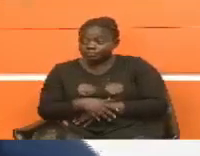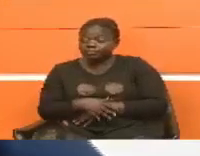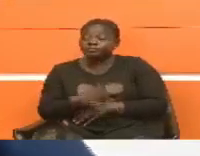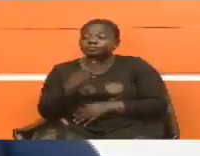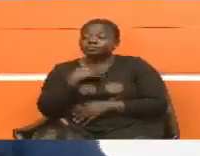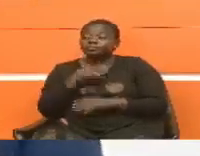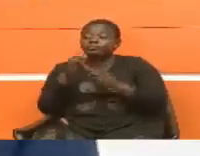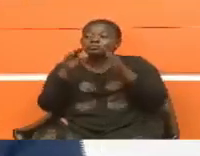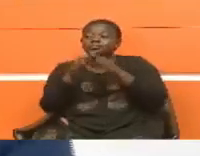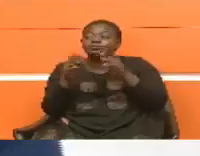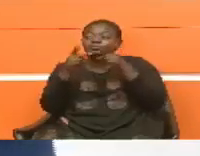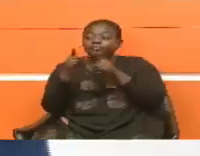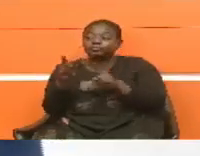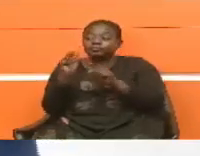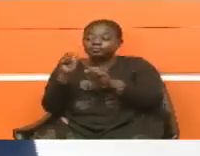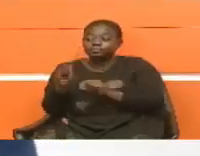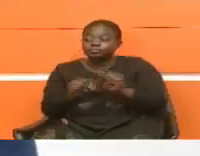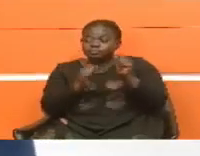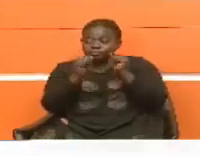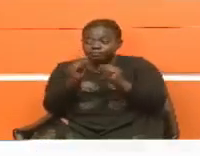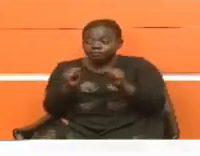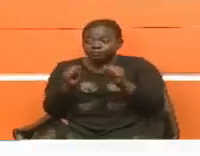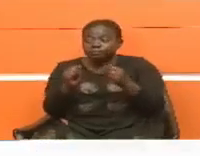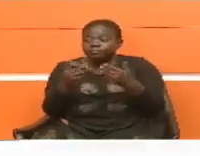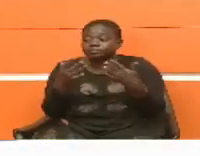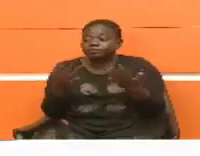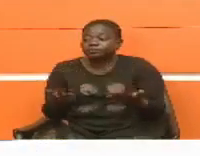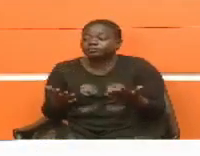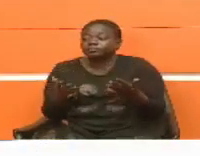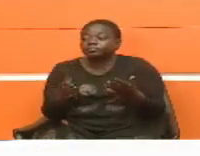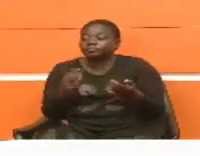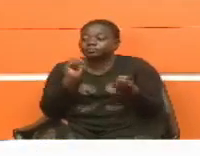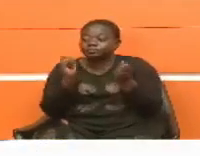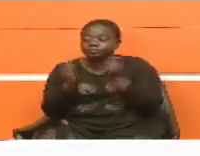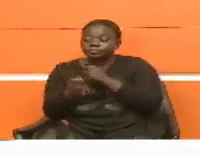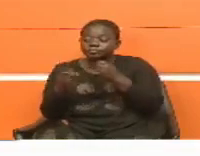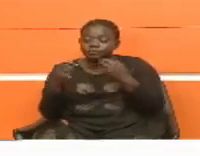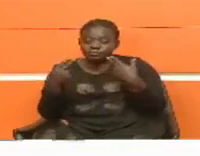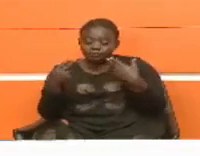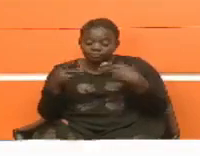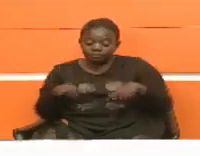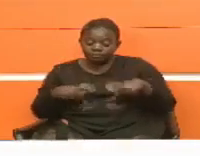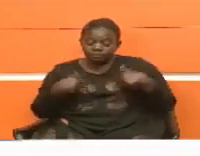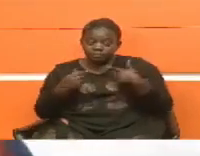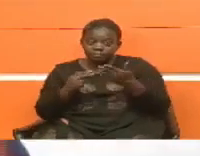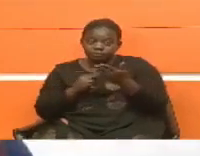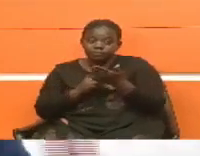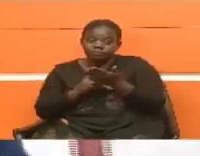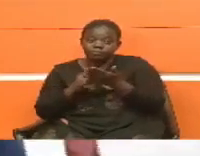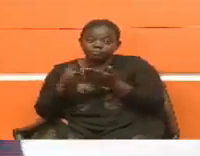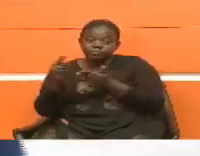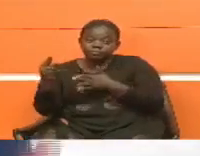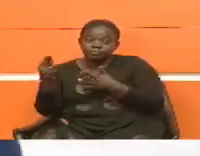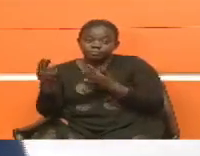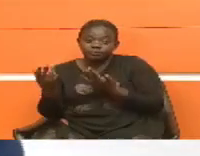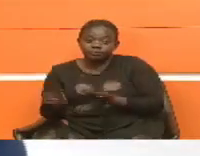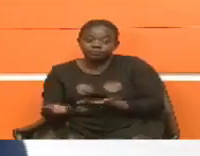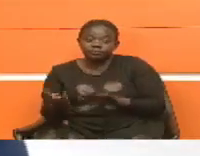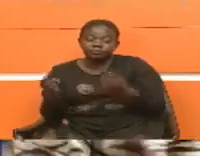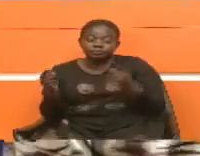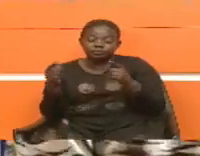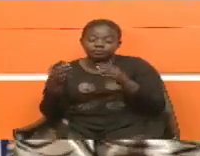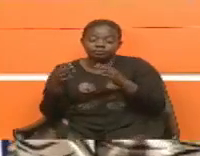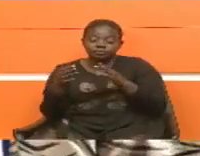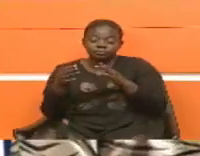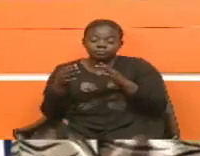Amaka gaddemu ganywere n'engeri oganyweza kwe kulongoosa obulamu bwaffe obw'omwoyo nga tuyunga olutindo wakati waffe ne